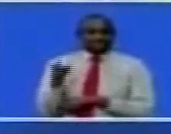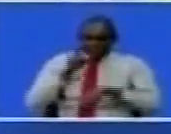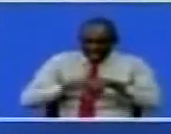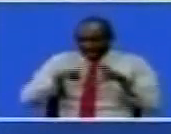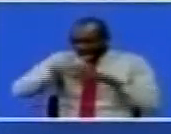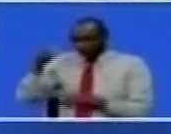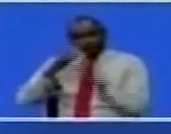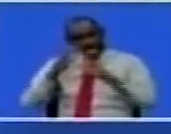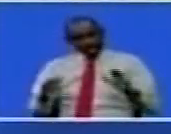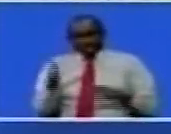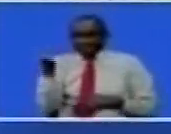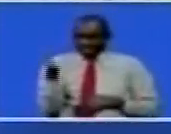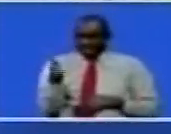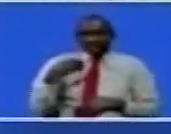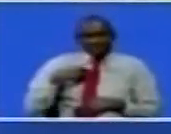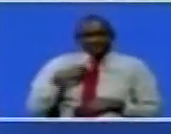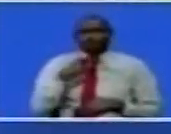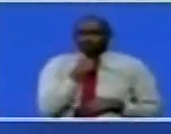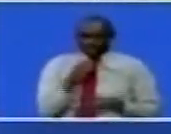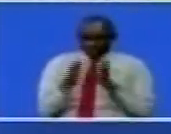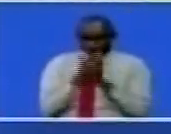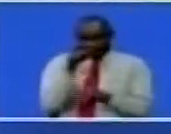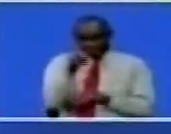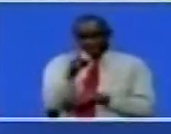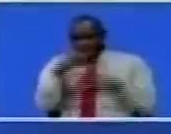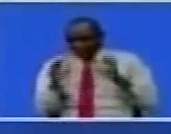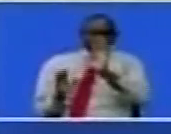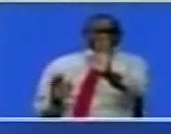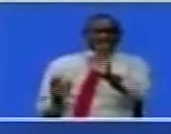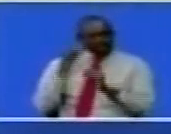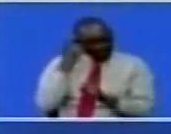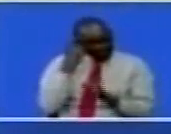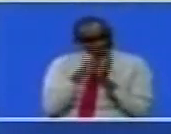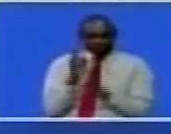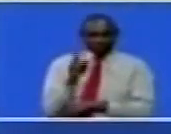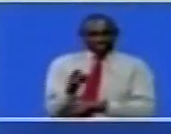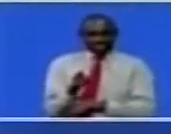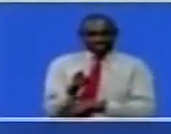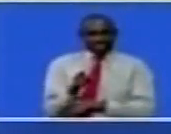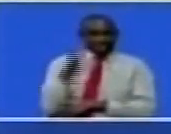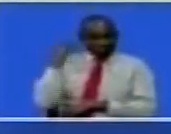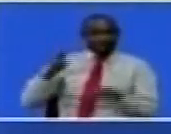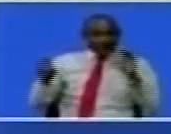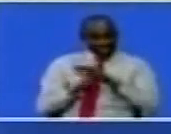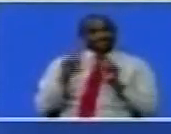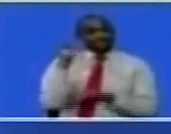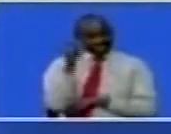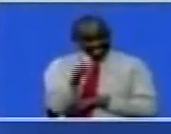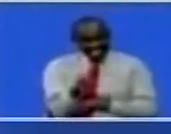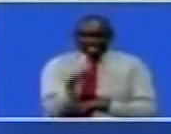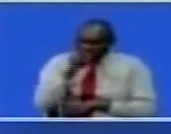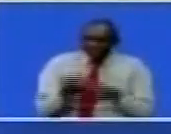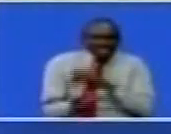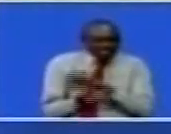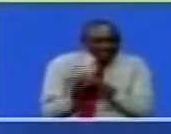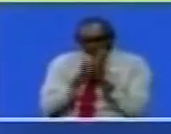Tulipotoka nje sikutaka habari hizo za Wamalwa kijana zipotee. Mzee Okumu akafafanua zaidi kuhusu maisha ya Wamalwa